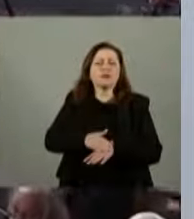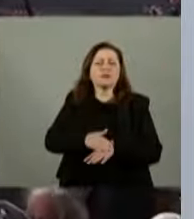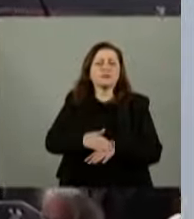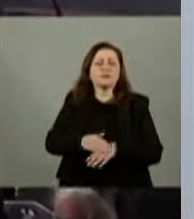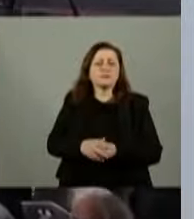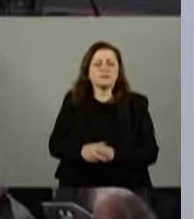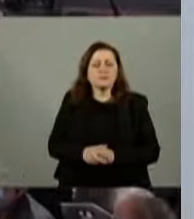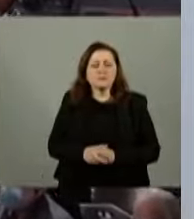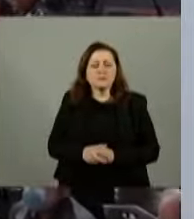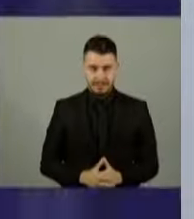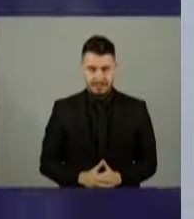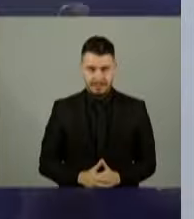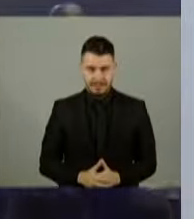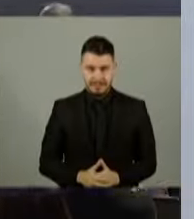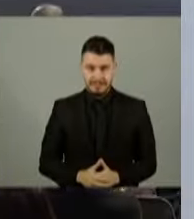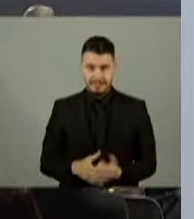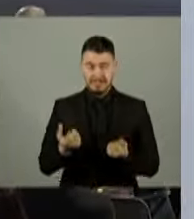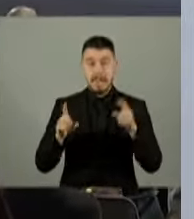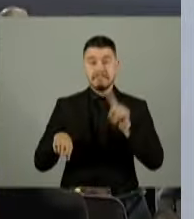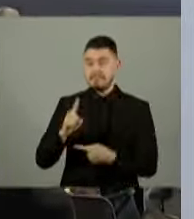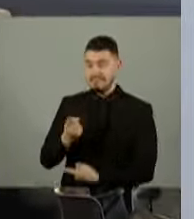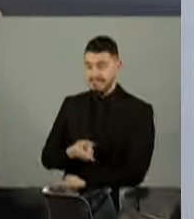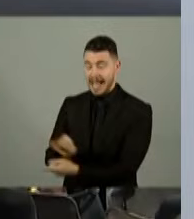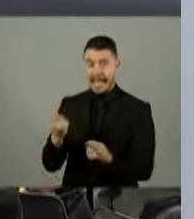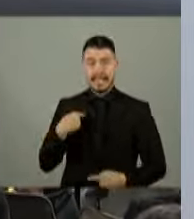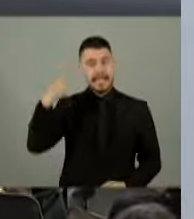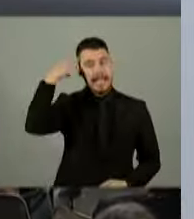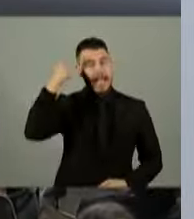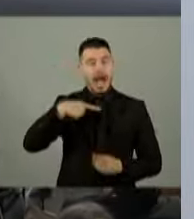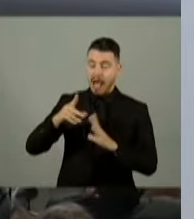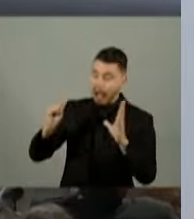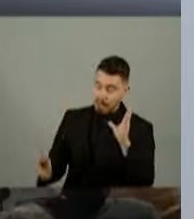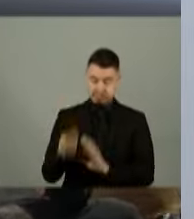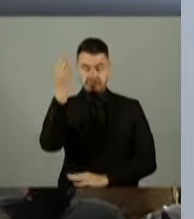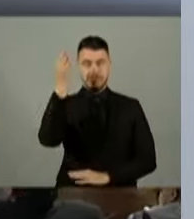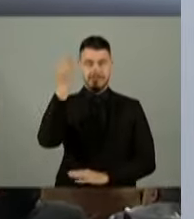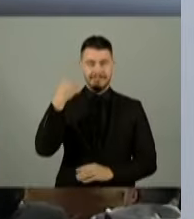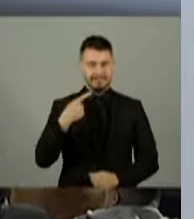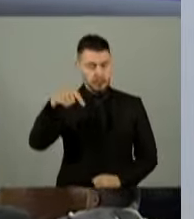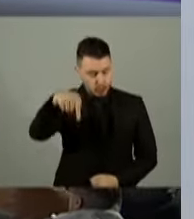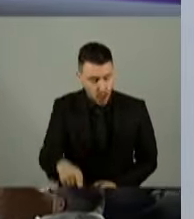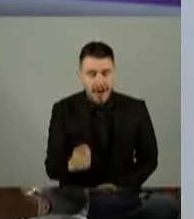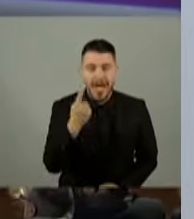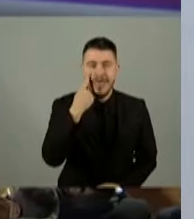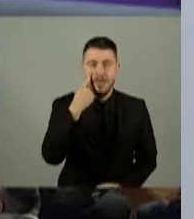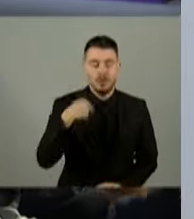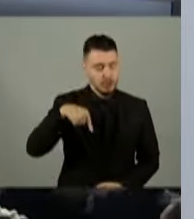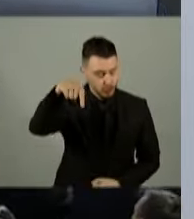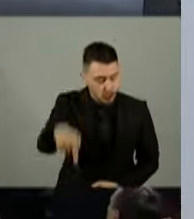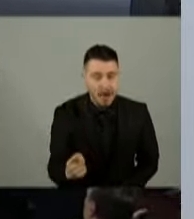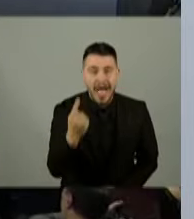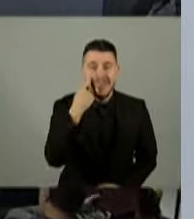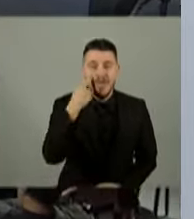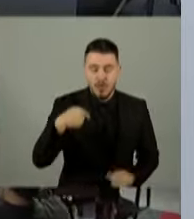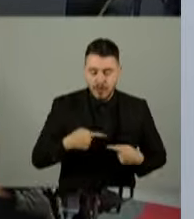να συγκινηθούν ευρύτερες κοινωνικές κατηγορίες για να παρακολουθήσουν τα εγχειρήματα που θα κάνει ο ένας ή ο άλλος.